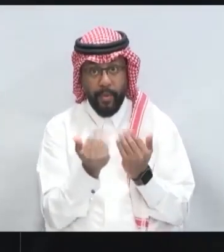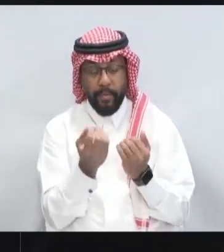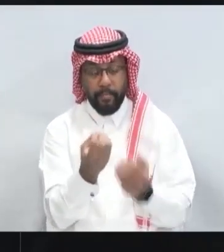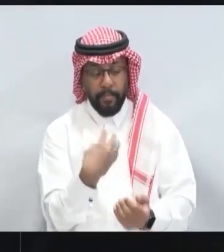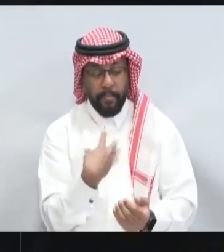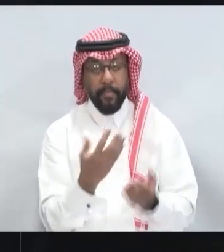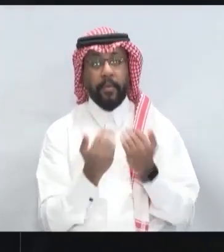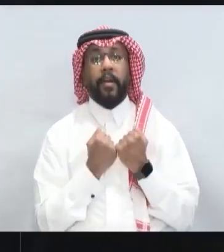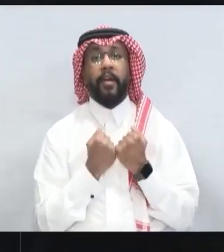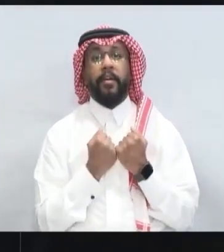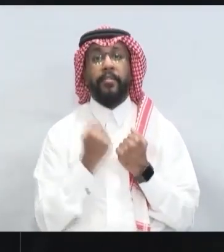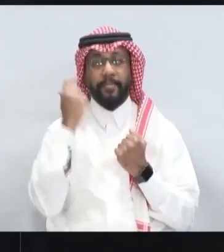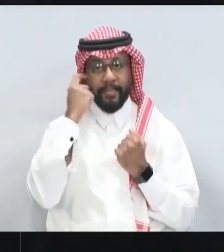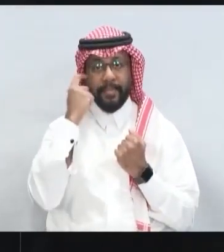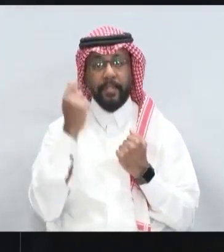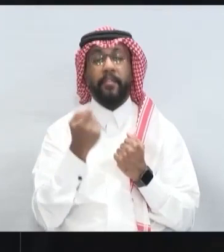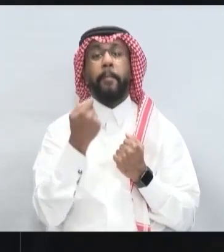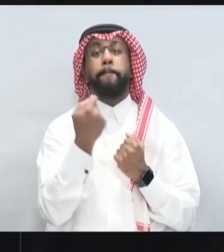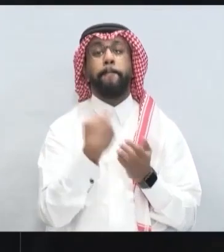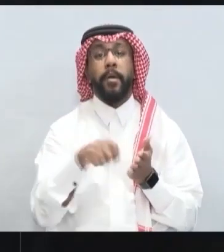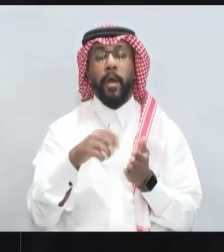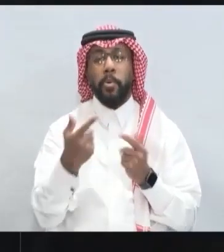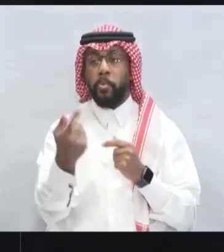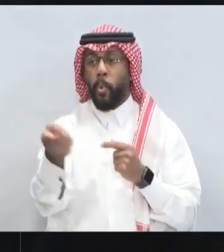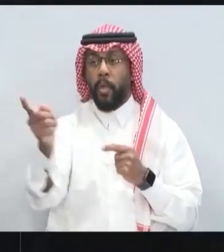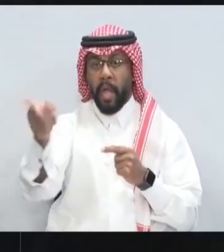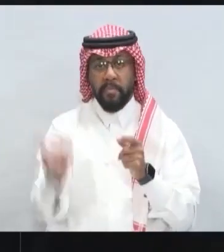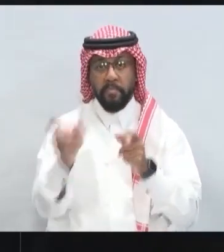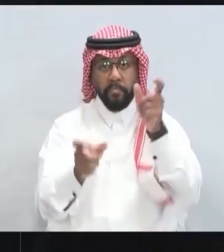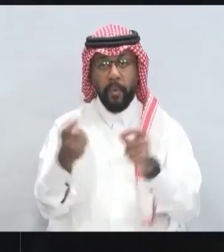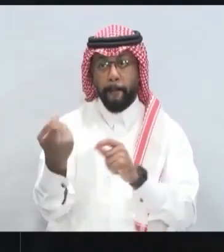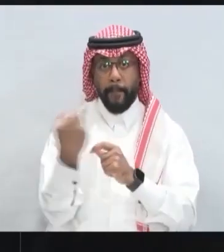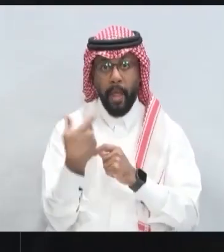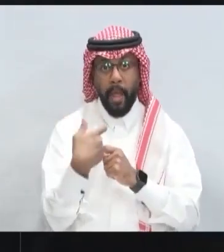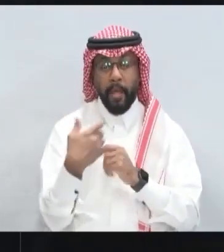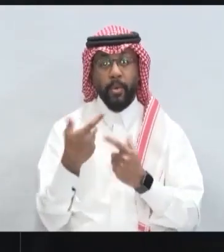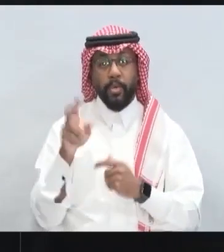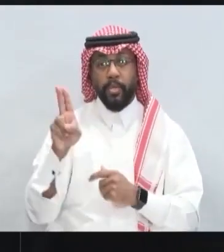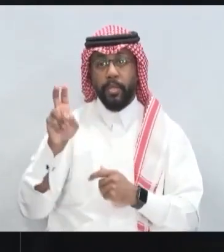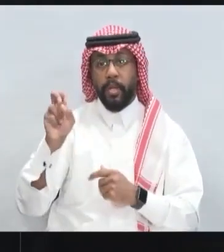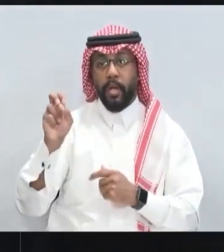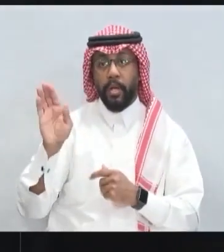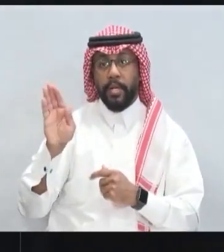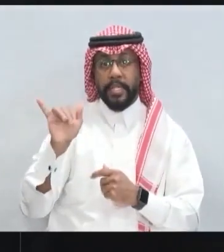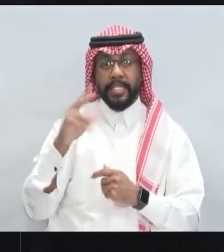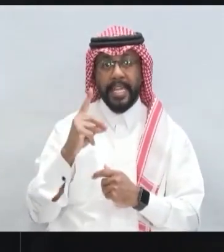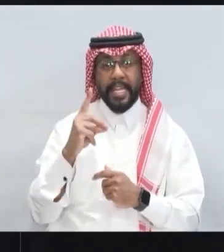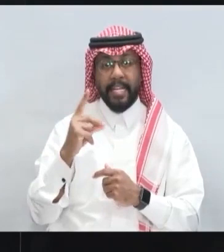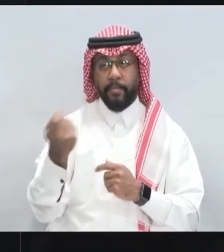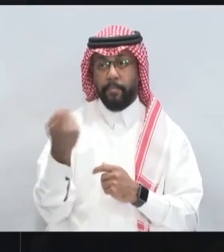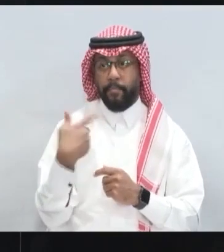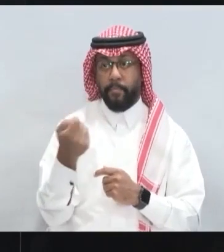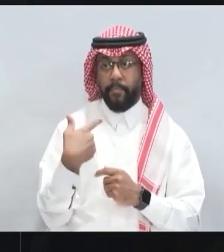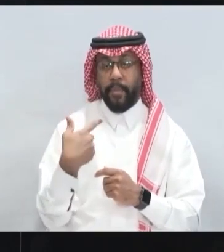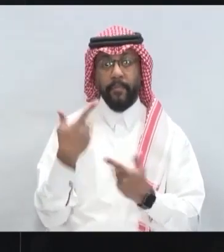او ناخذه ويقوم الشخص مثلا بالتقسيط او السداد لاحقا سداد لاحقا اذا ديون على